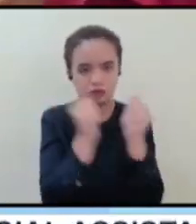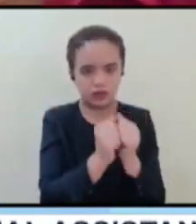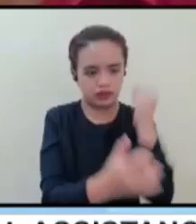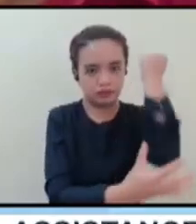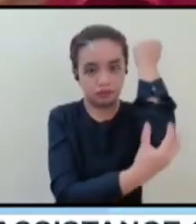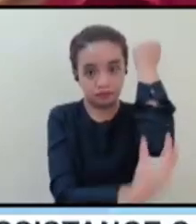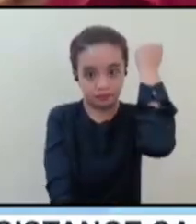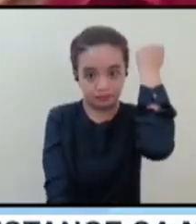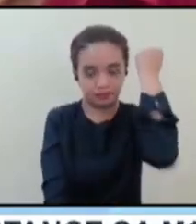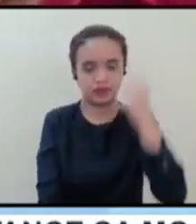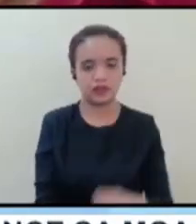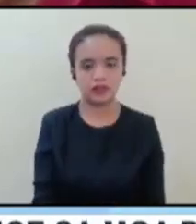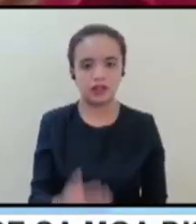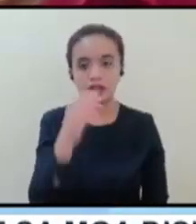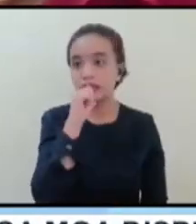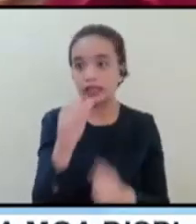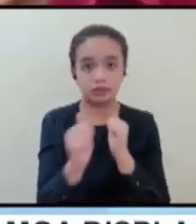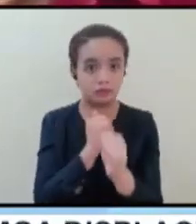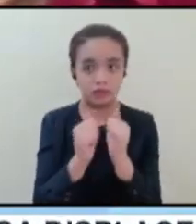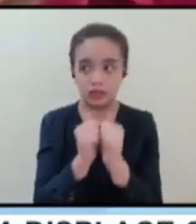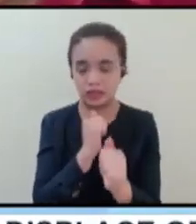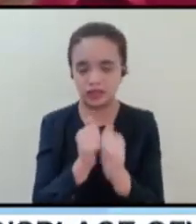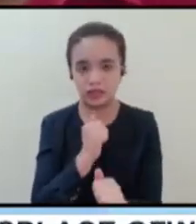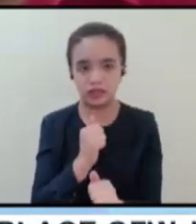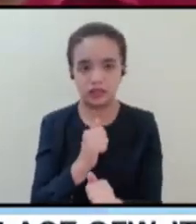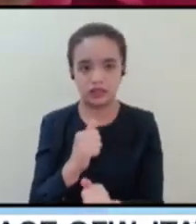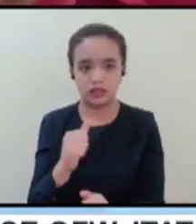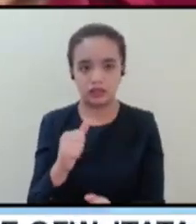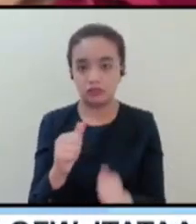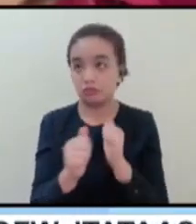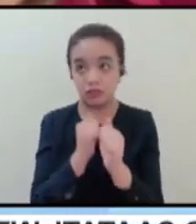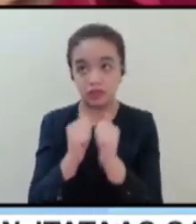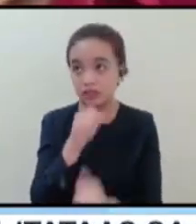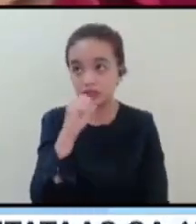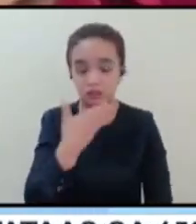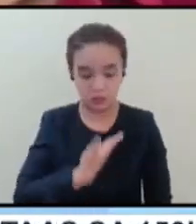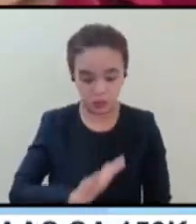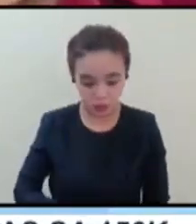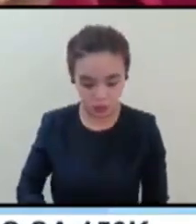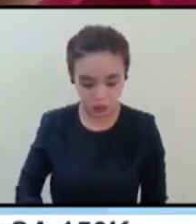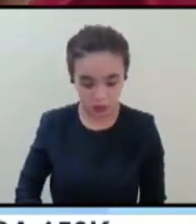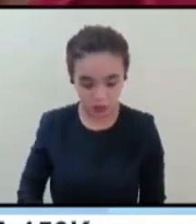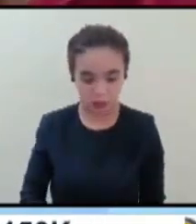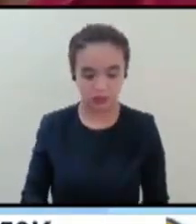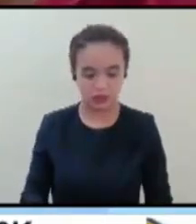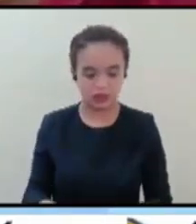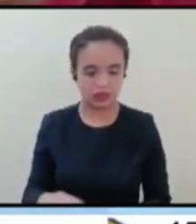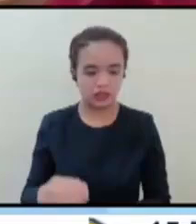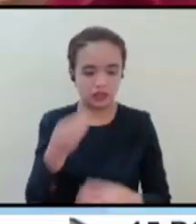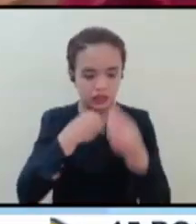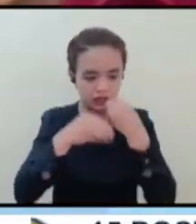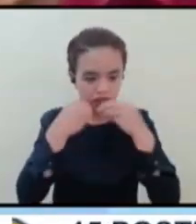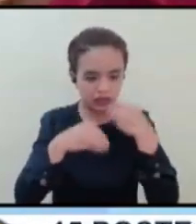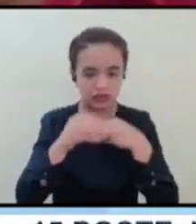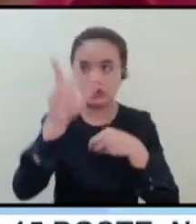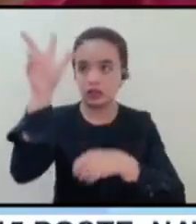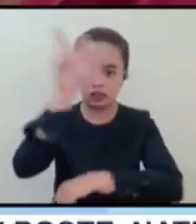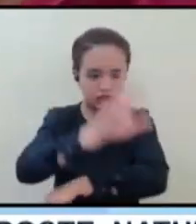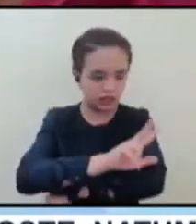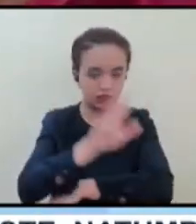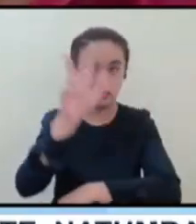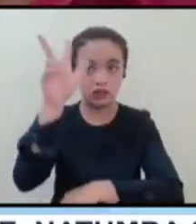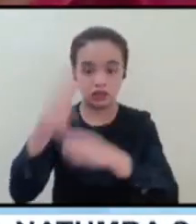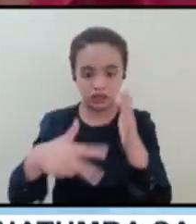poverty. Dahil hindi ibig sabihin porket hindi ka na nagugutom, na hindi ka na kumakain, kumakain ka na ng 3 beses sa isang araw, na hindi